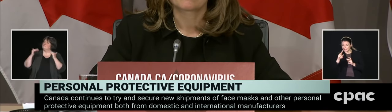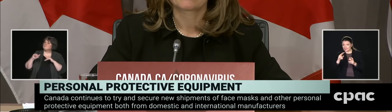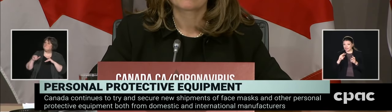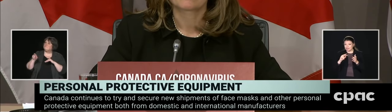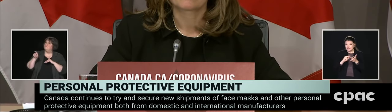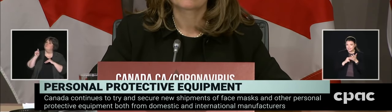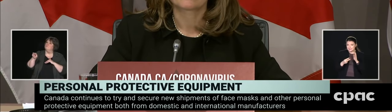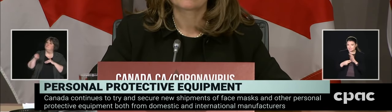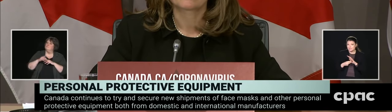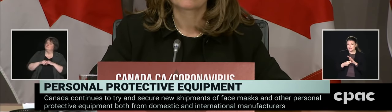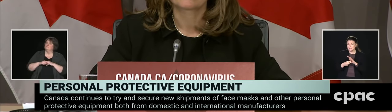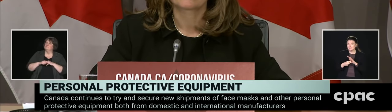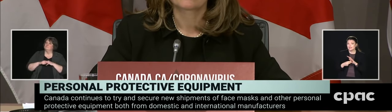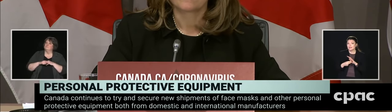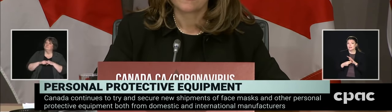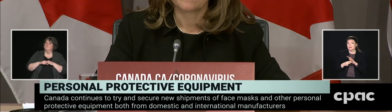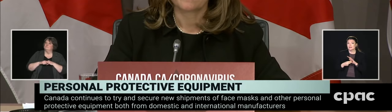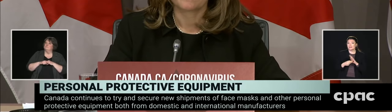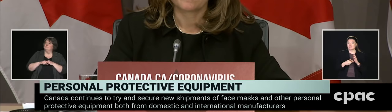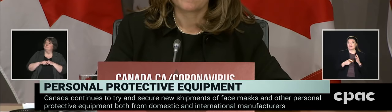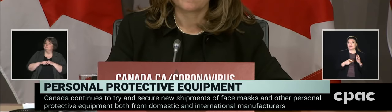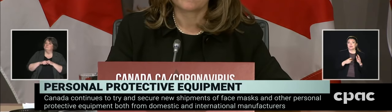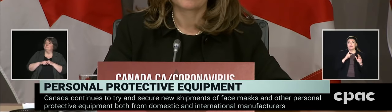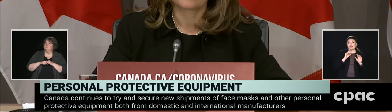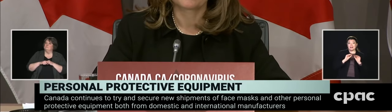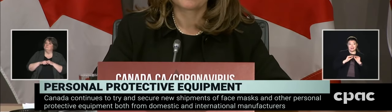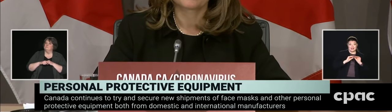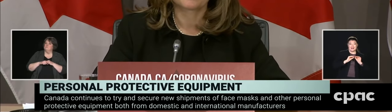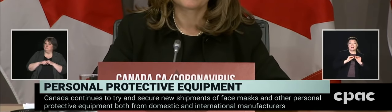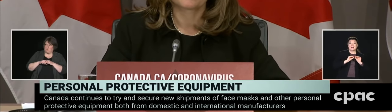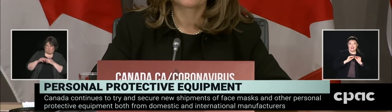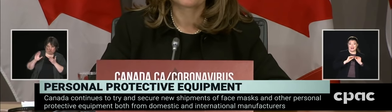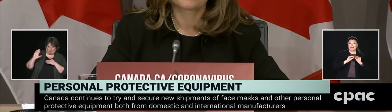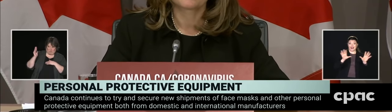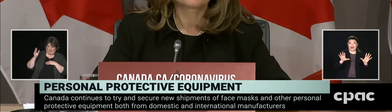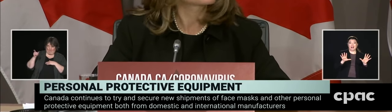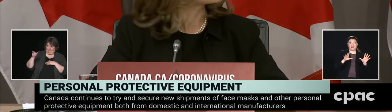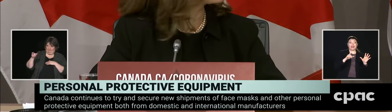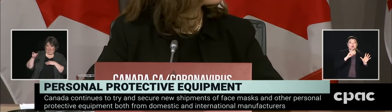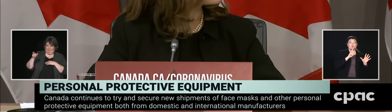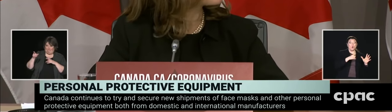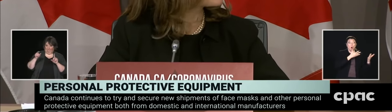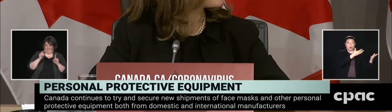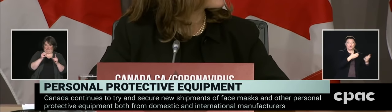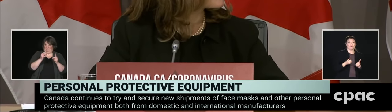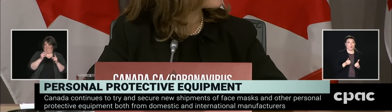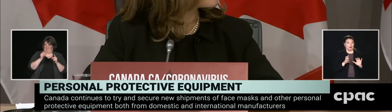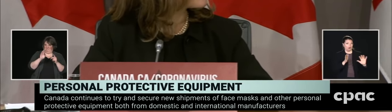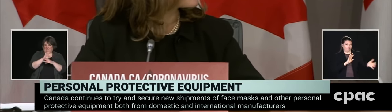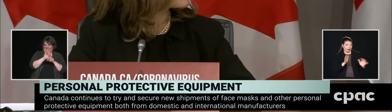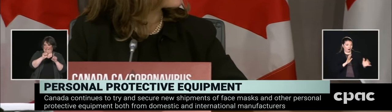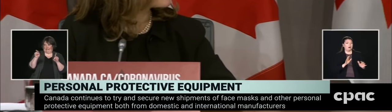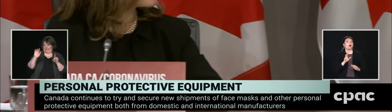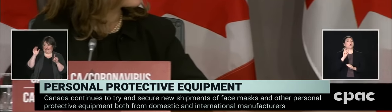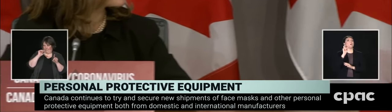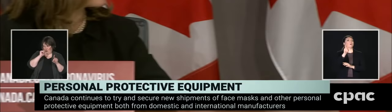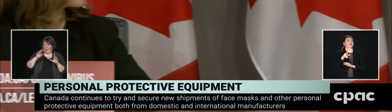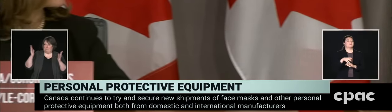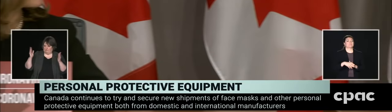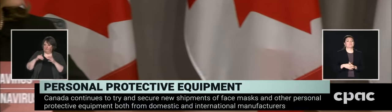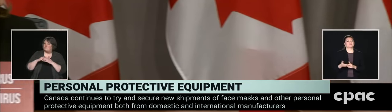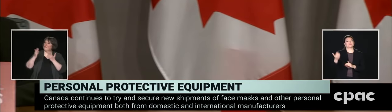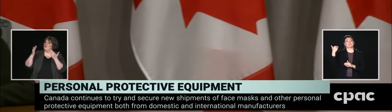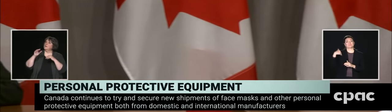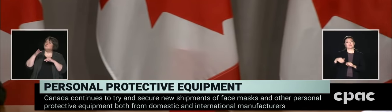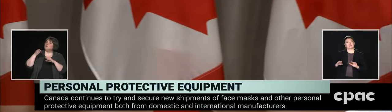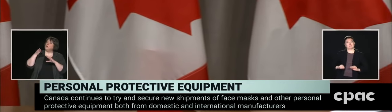exemption. Monsieur Duclos, je voulais juste revenir à une question posée précédemment par une collègue sur la question de l'assurance